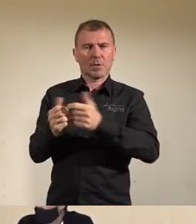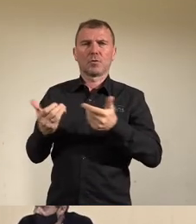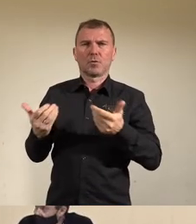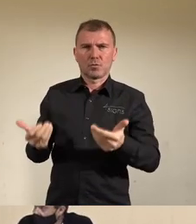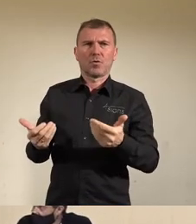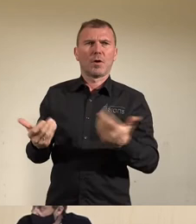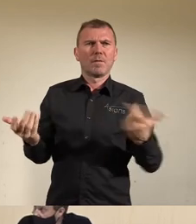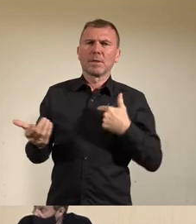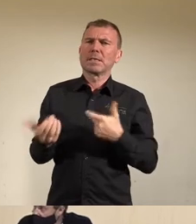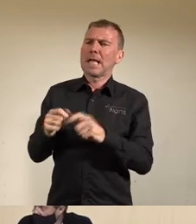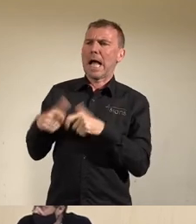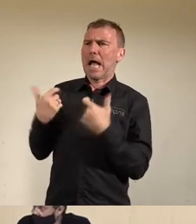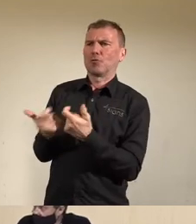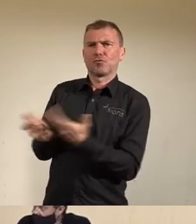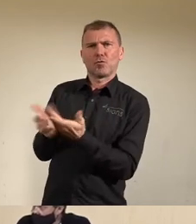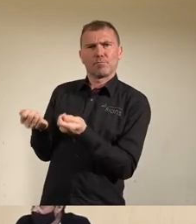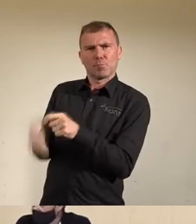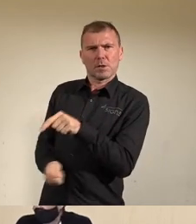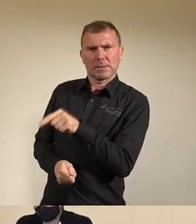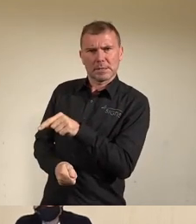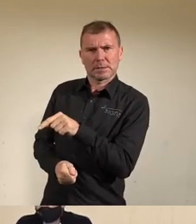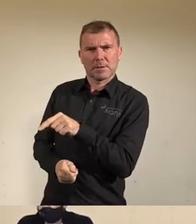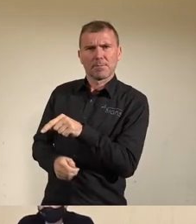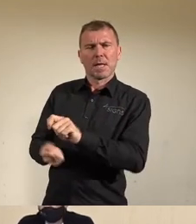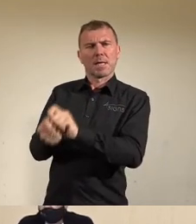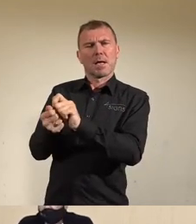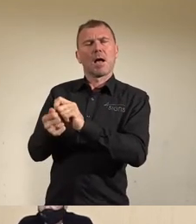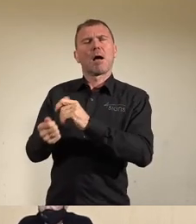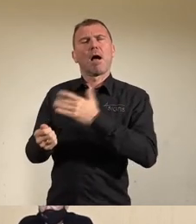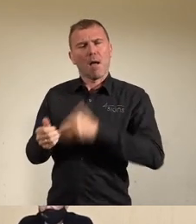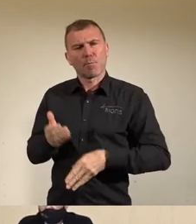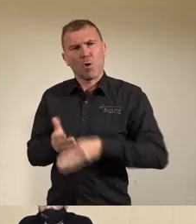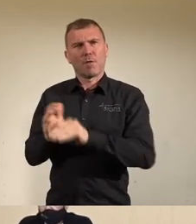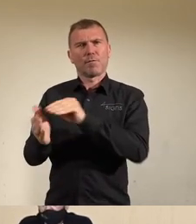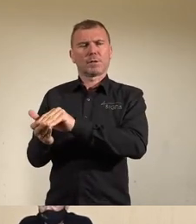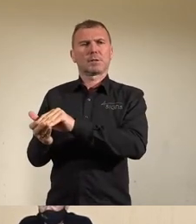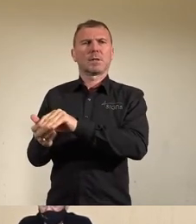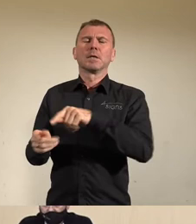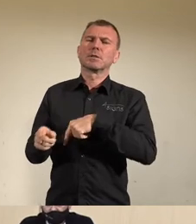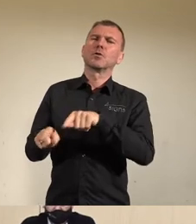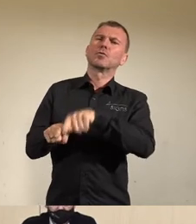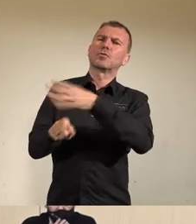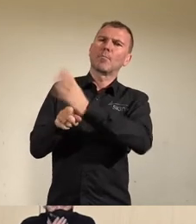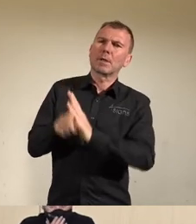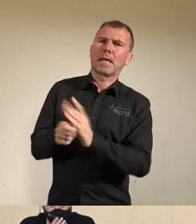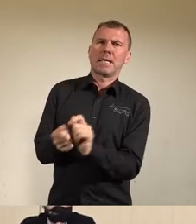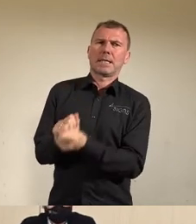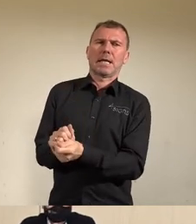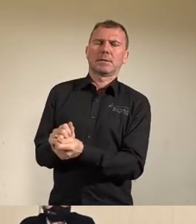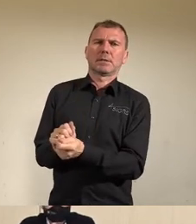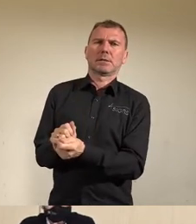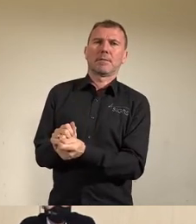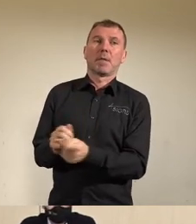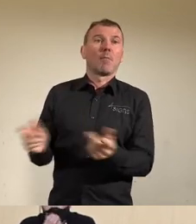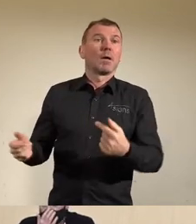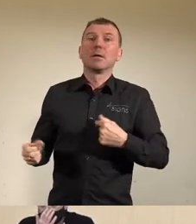federführenden Ausschuss gefasst worden ist, abgeholfen wird, zumindest teilweise. Aber